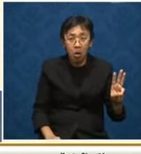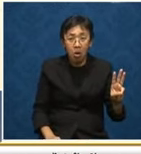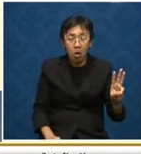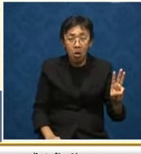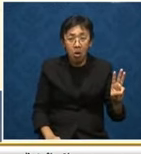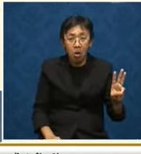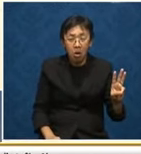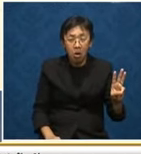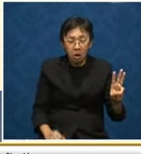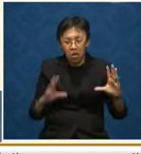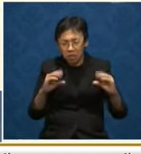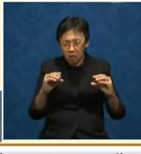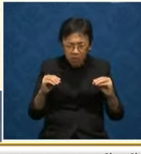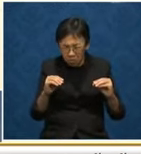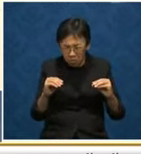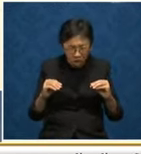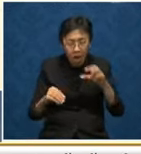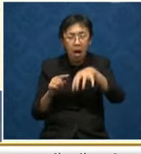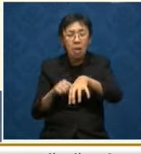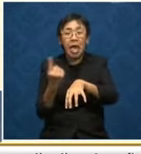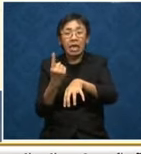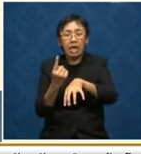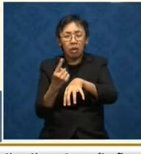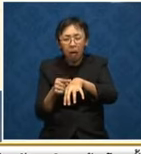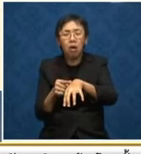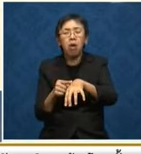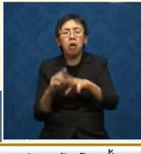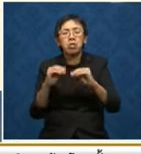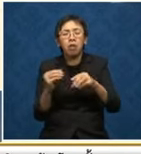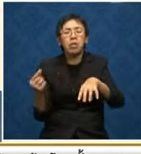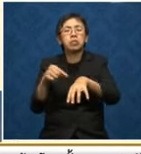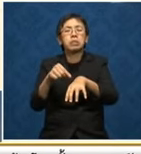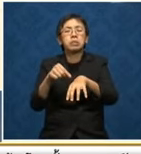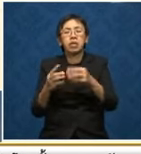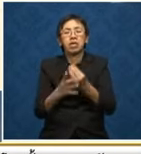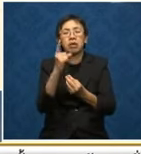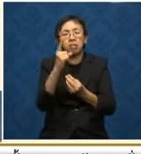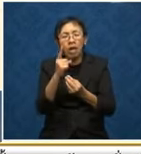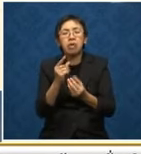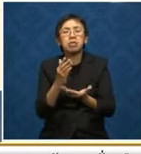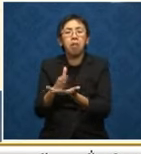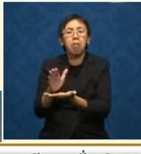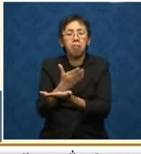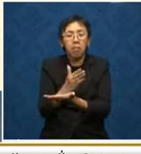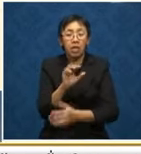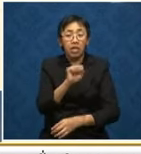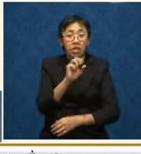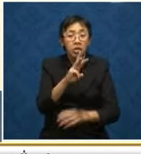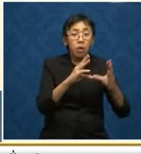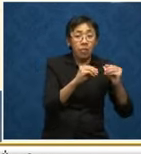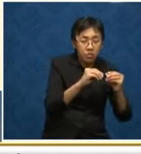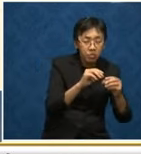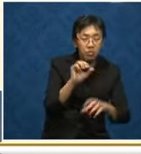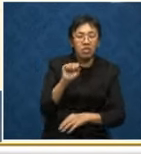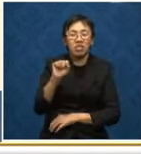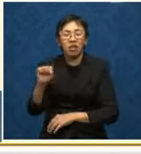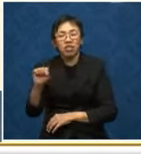รจึงต้องใช้เวลาประชุมร่วมกันในสัปดาห์หนึ่งถ้าวุฒิประชุมสภาผู้แทนราษฎร